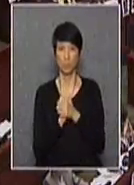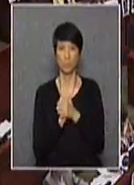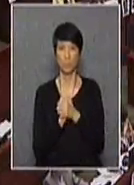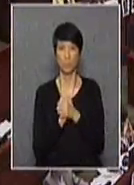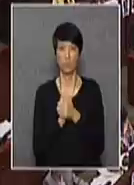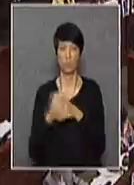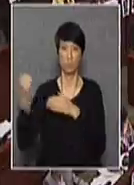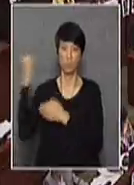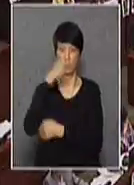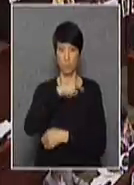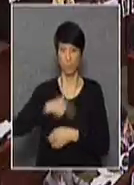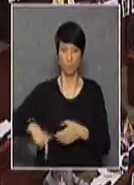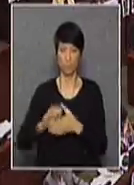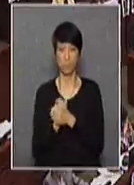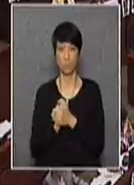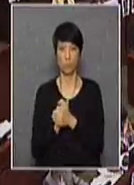功能團體選舉產生的議員